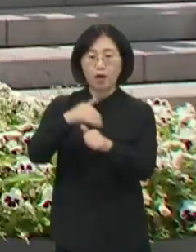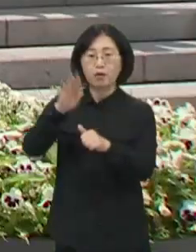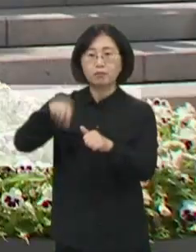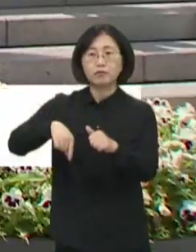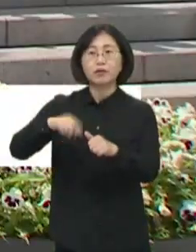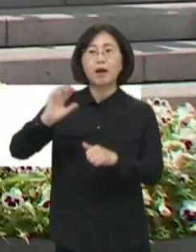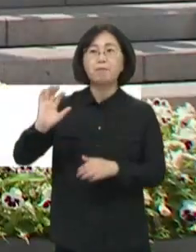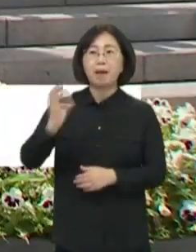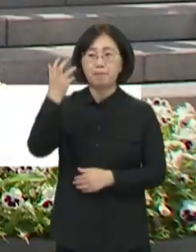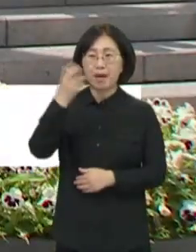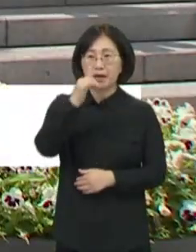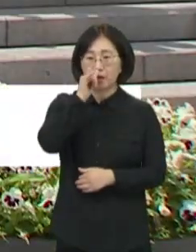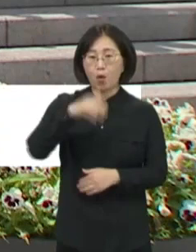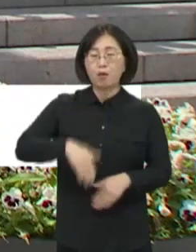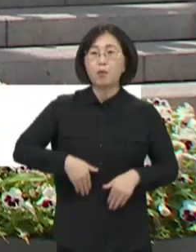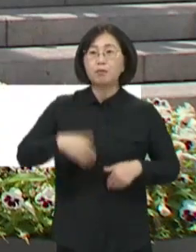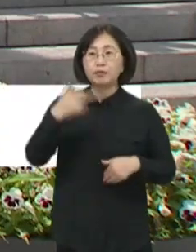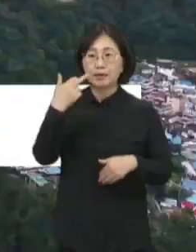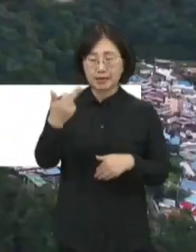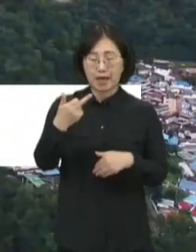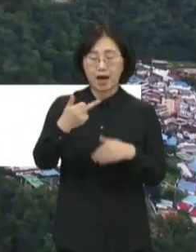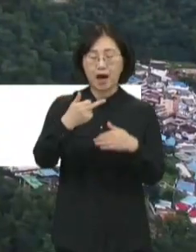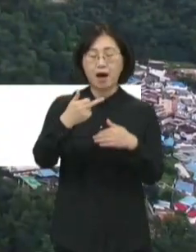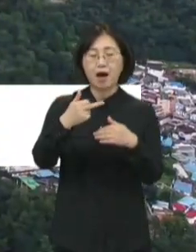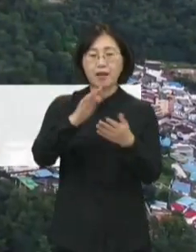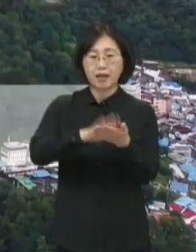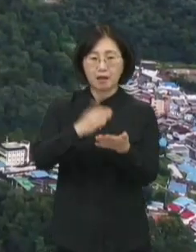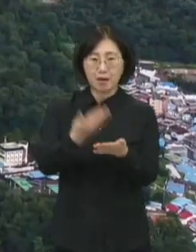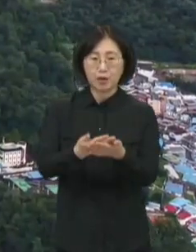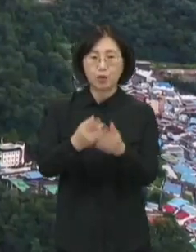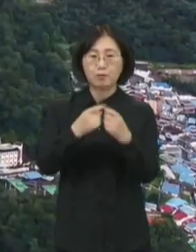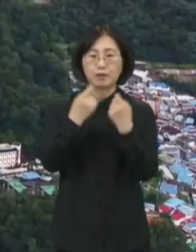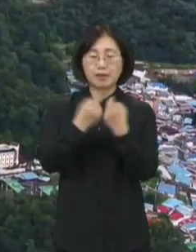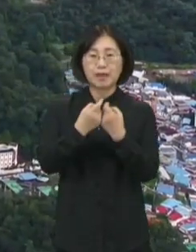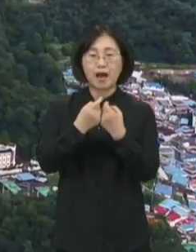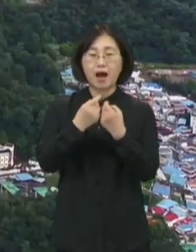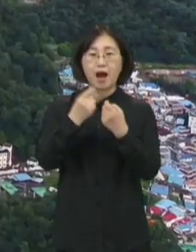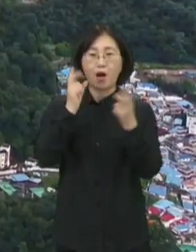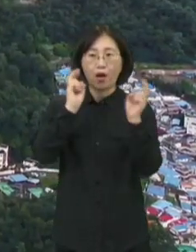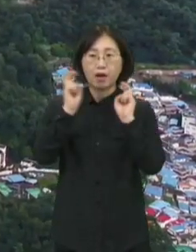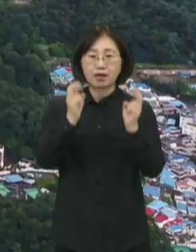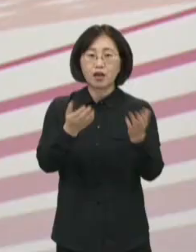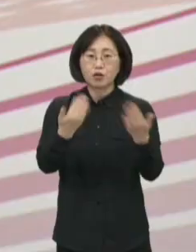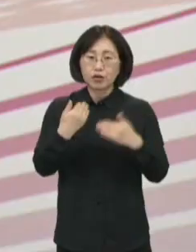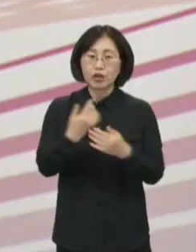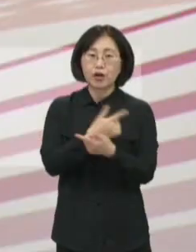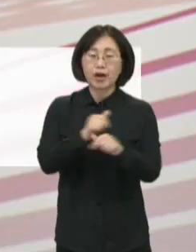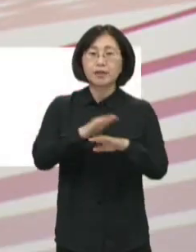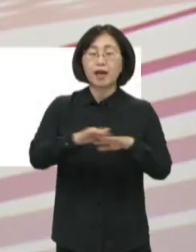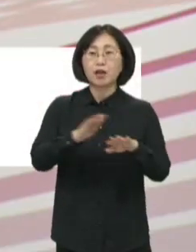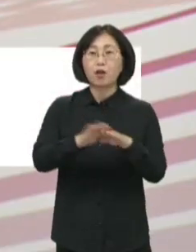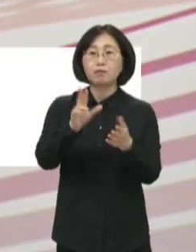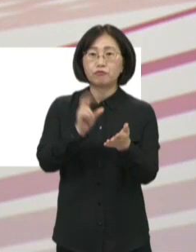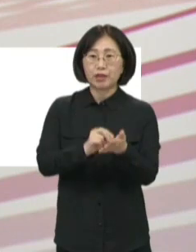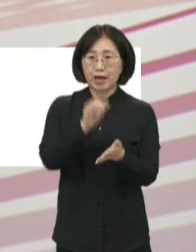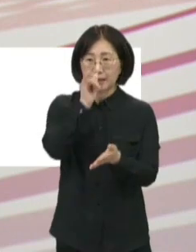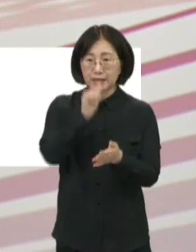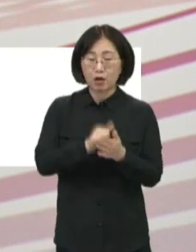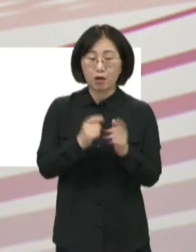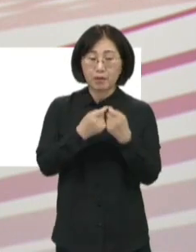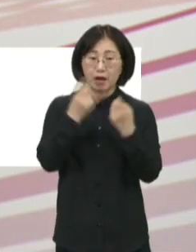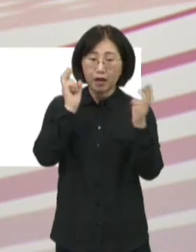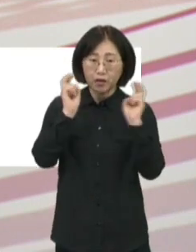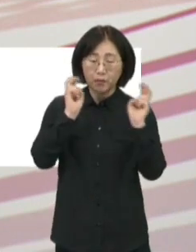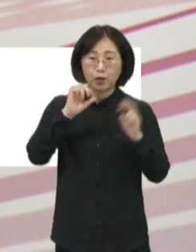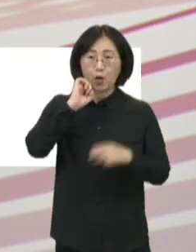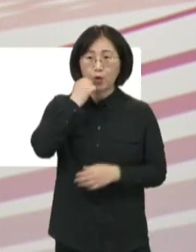이어지고 있는 보물산 프로젝트도 민자 유치 등 해결할 부분이 많습니다 민간 기업도 저 어려움이 좀 있는 거